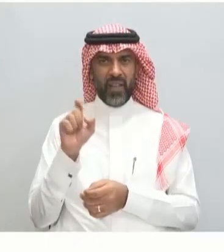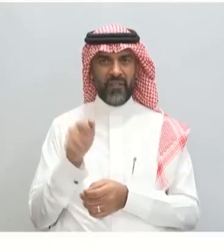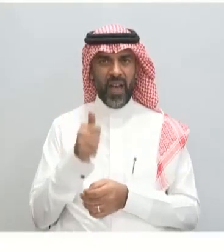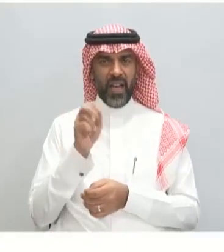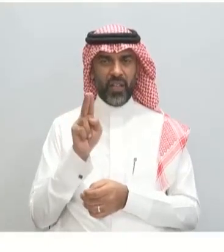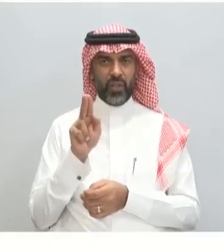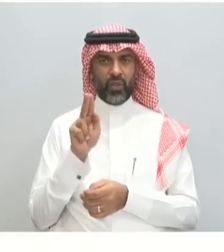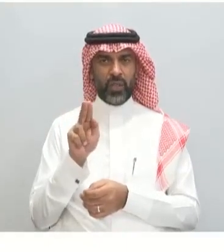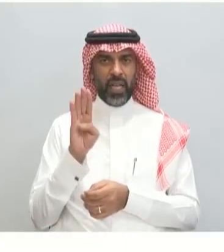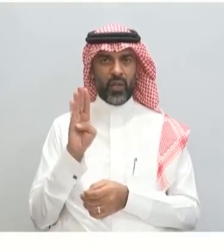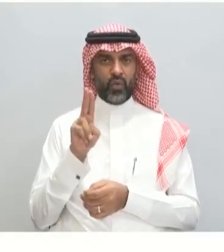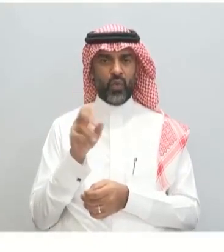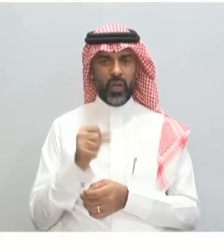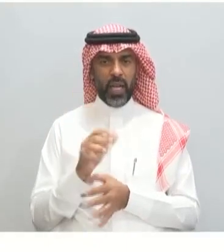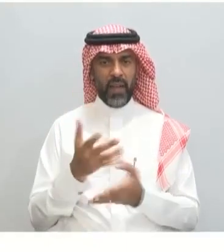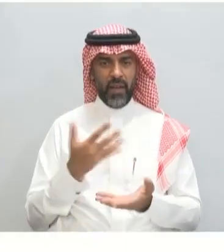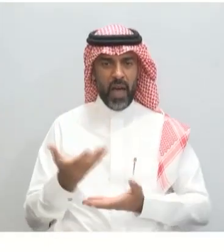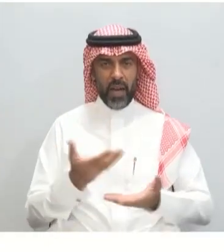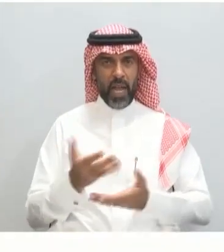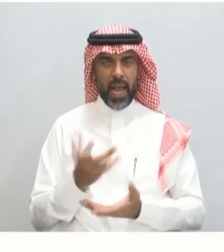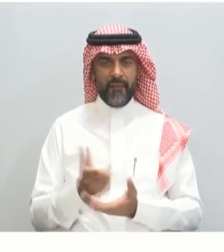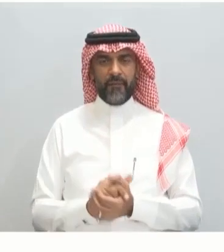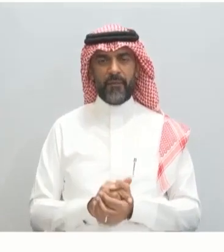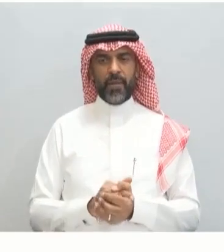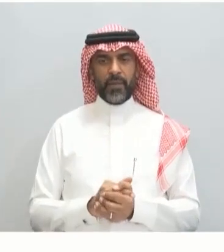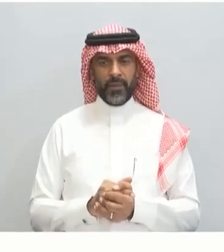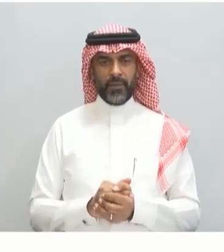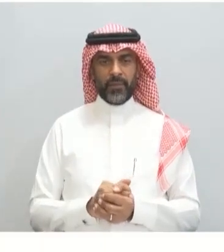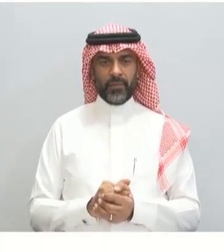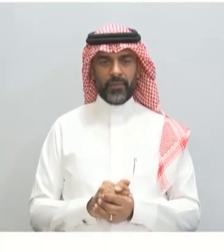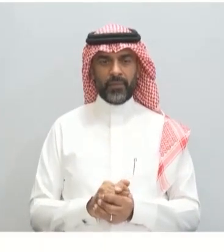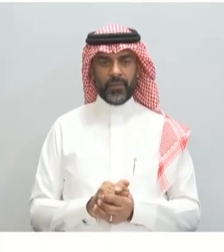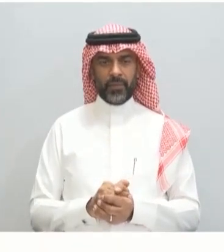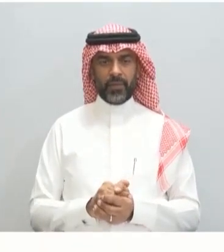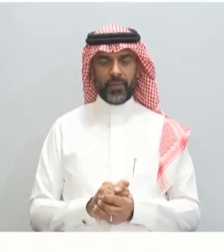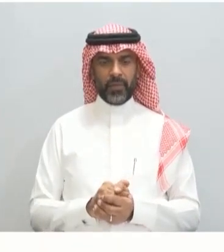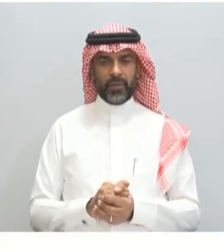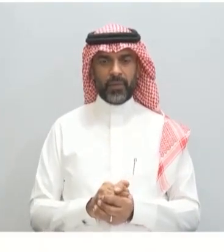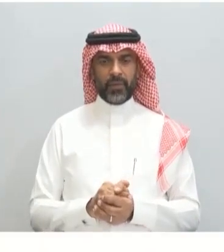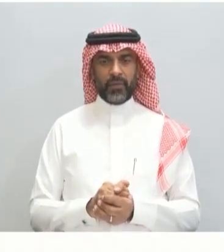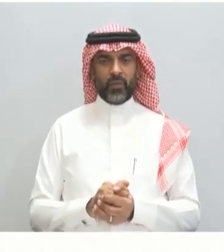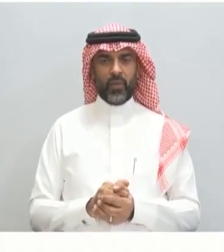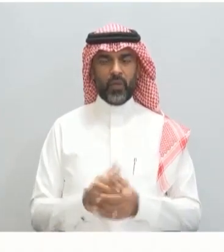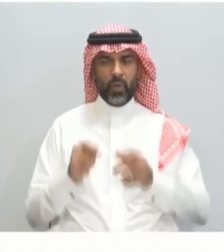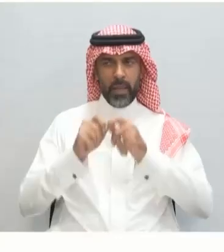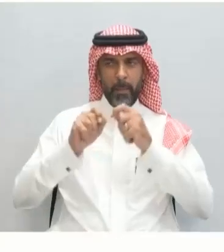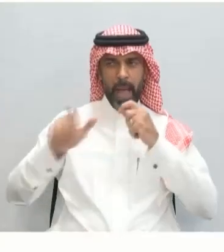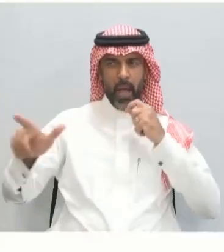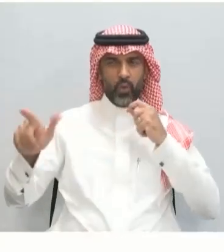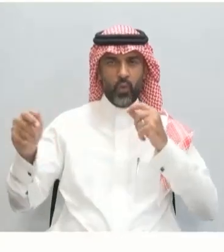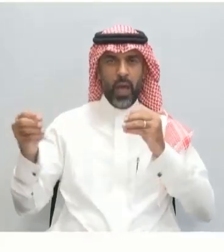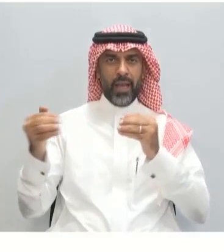تتحرك ونظ نظريه الصفائح التكتونيه من خلال حدود التباعد وحدود